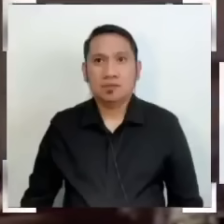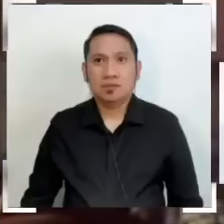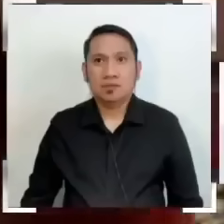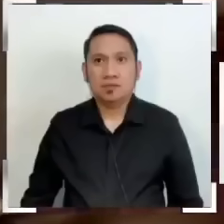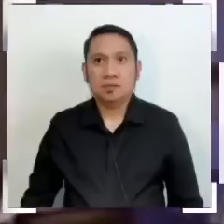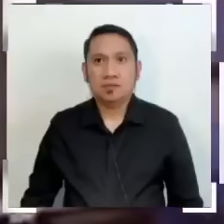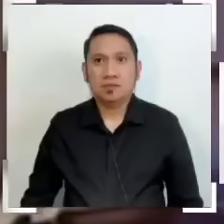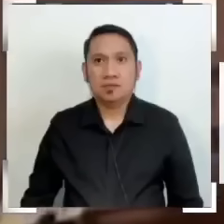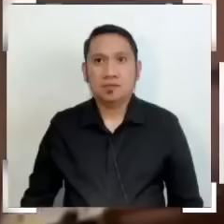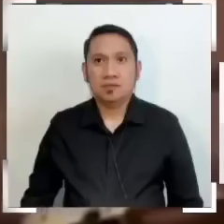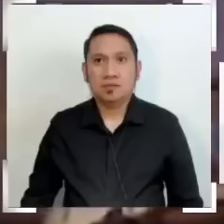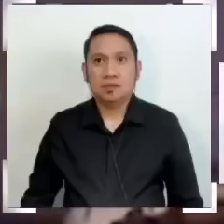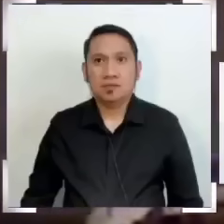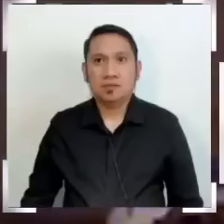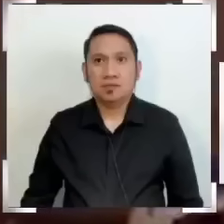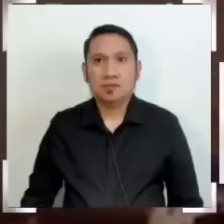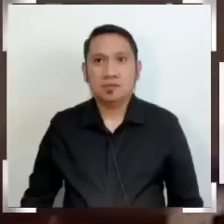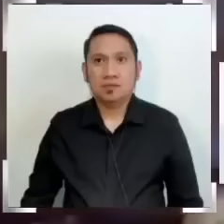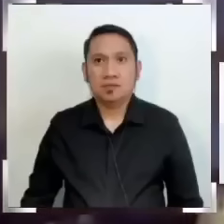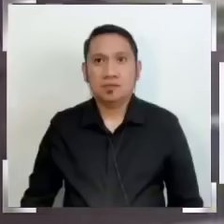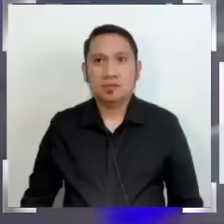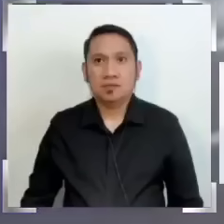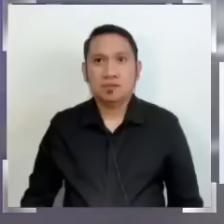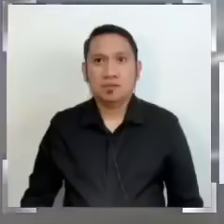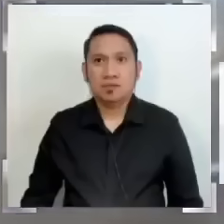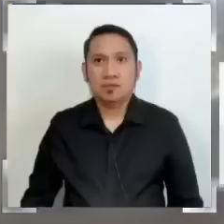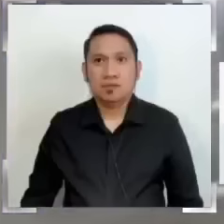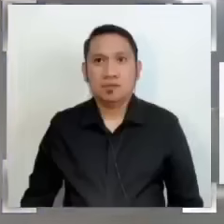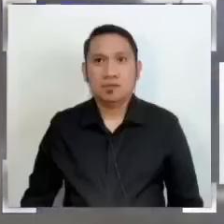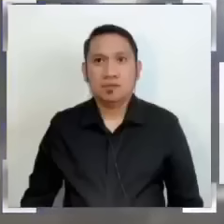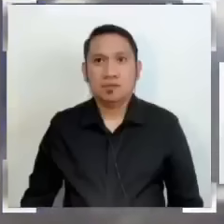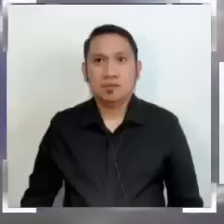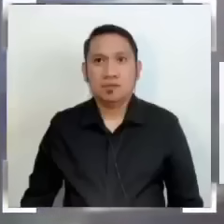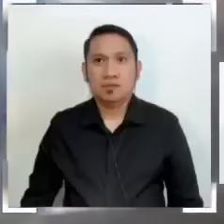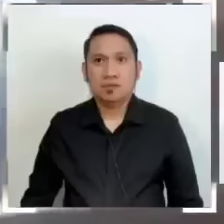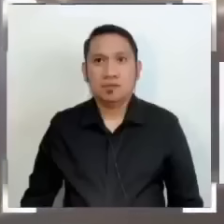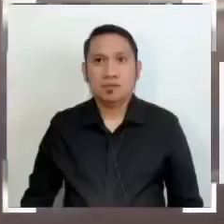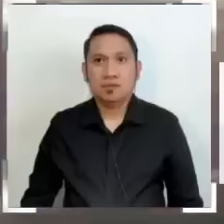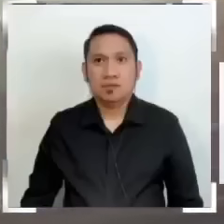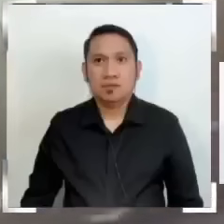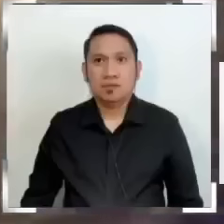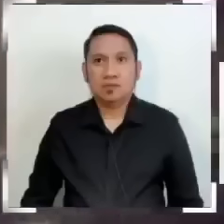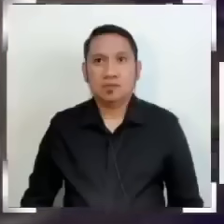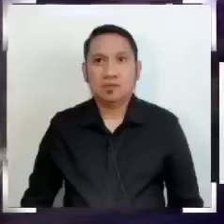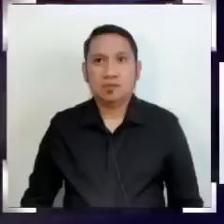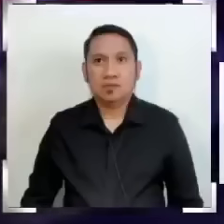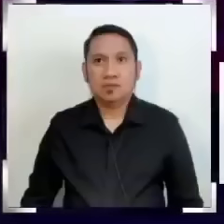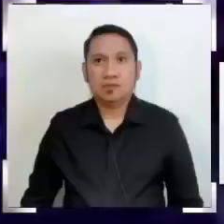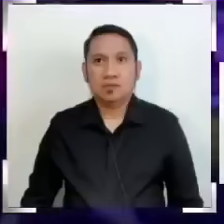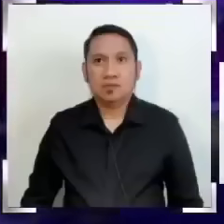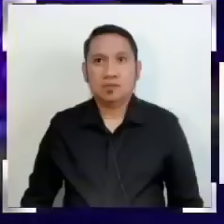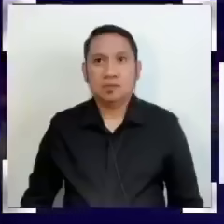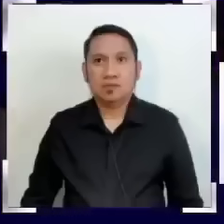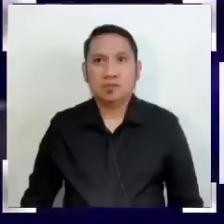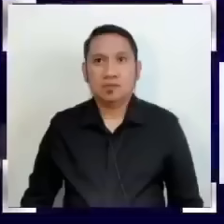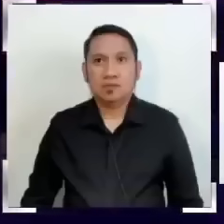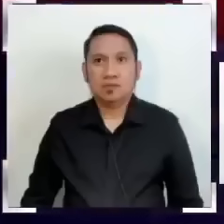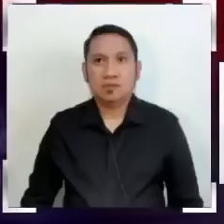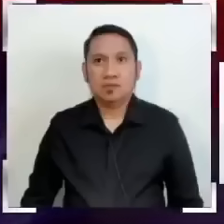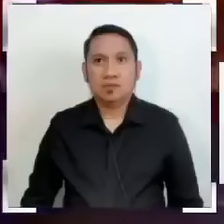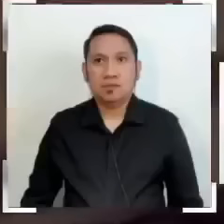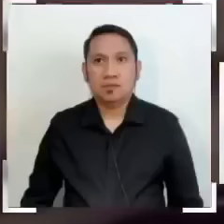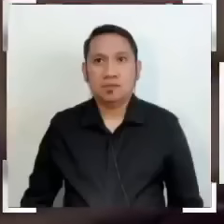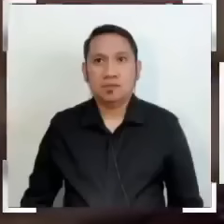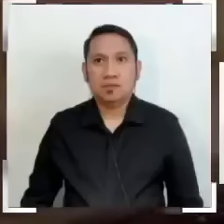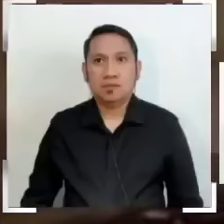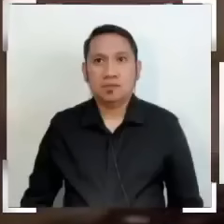Nilamon ng malaking apoy ang higit 15 bahay sa Annapolis Street, Barangay E. Rodriguez, Quezon City. Alas 7:30 ng gabi nagsimula ang